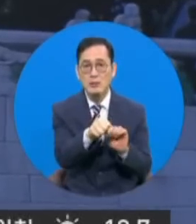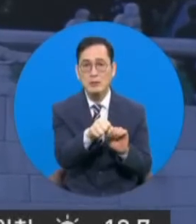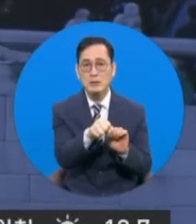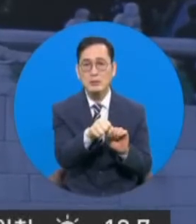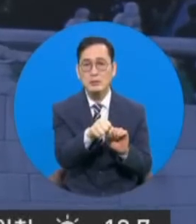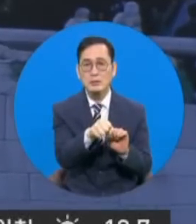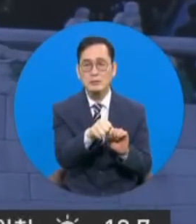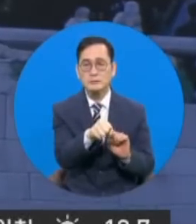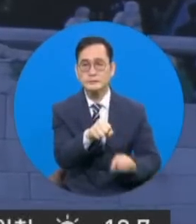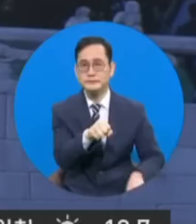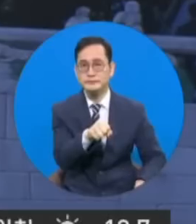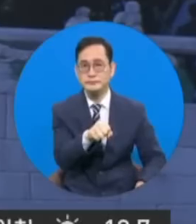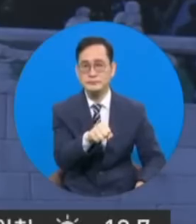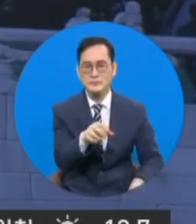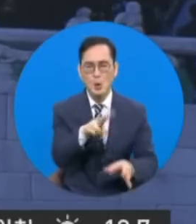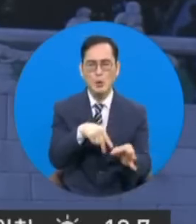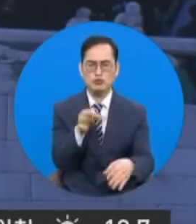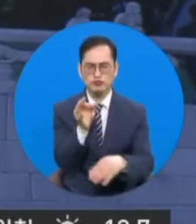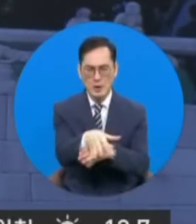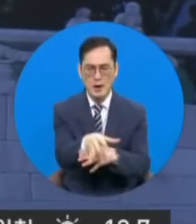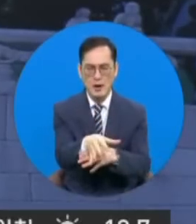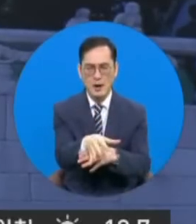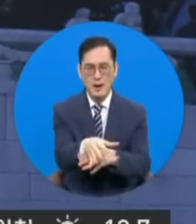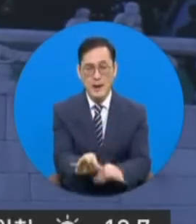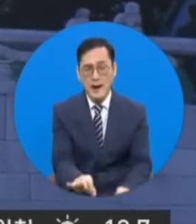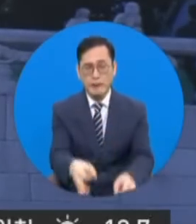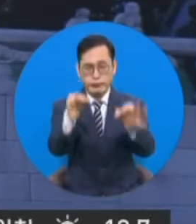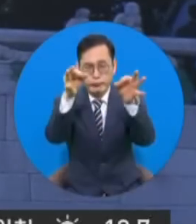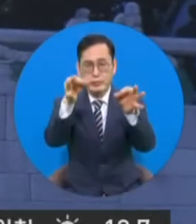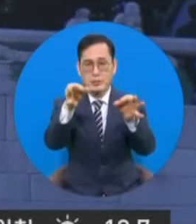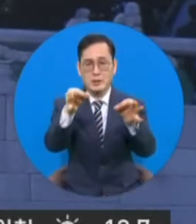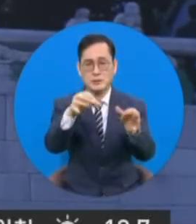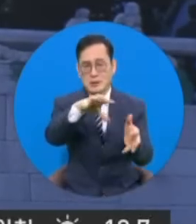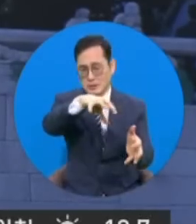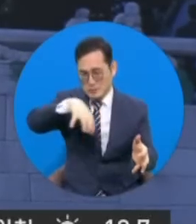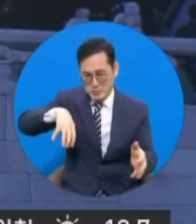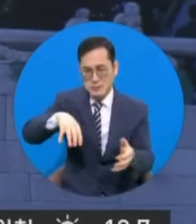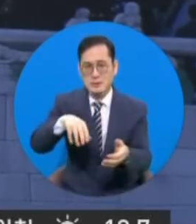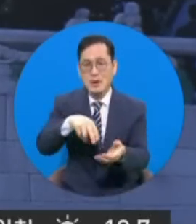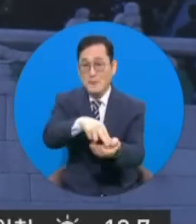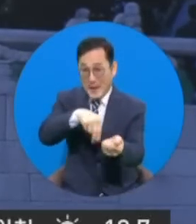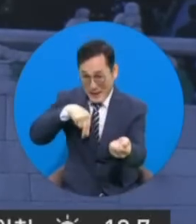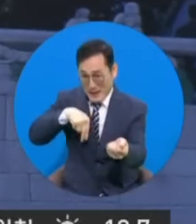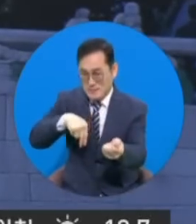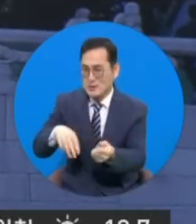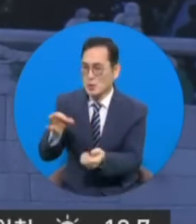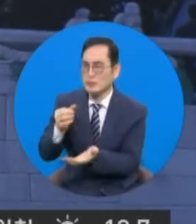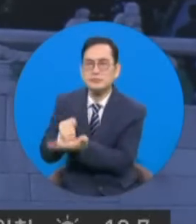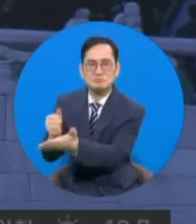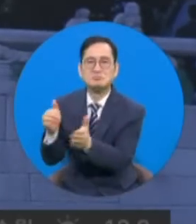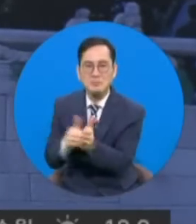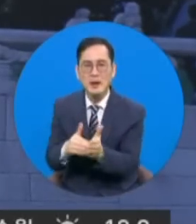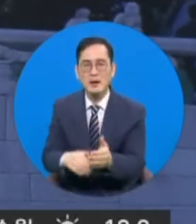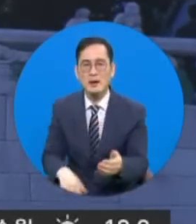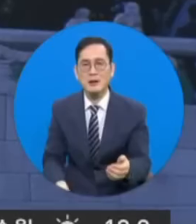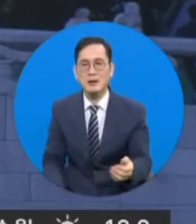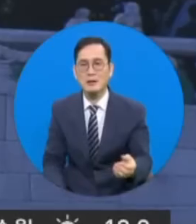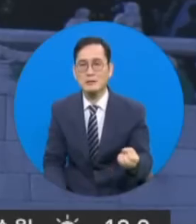투자했고 단기간에 수익이 나서 수익 일부를 현금화 해가지고 예금계차에 이체한거다라고